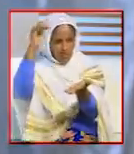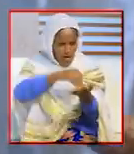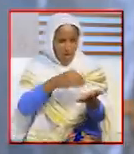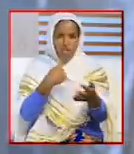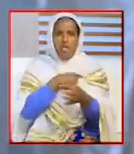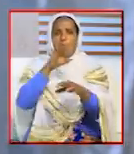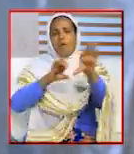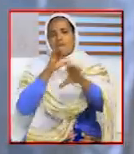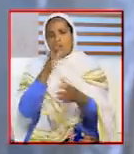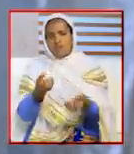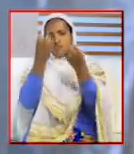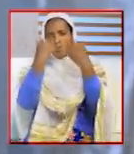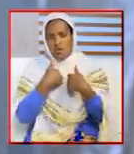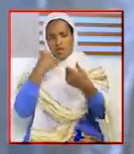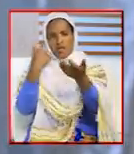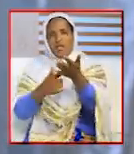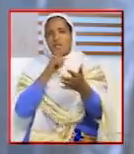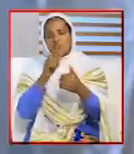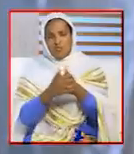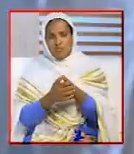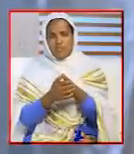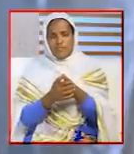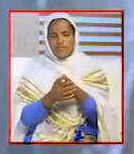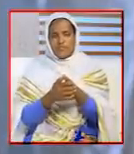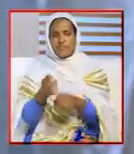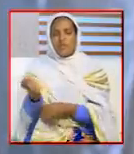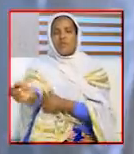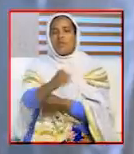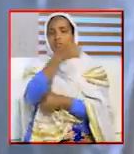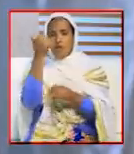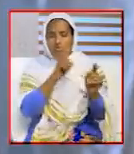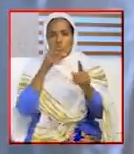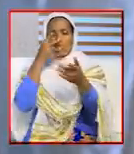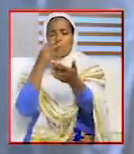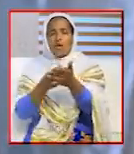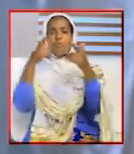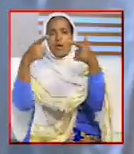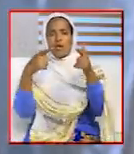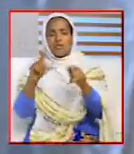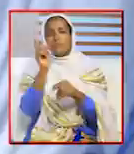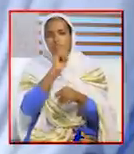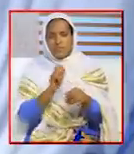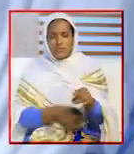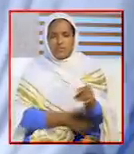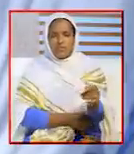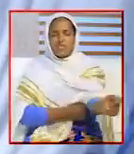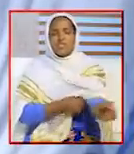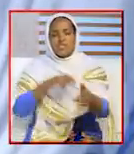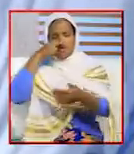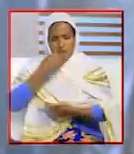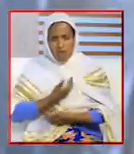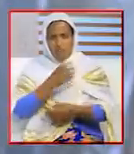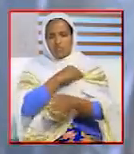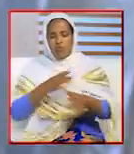ደግሞ ማናረግ ብዙ ነንና ይሄ ነው። ሌላው ደግሞ መልካም አጋጣሚ ምንድነው?